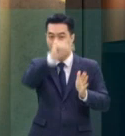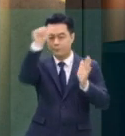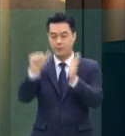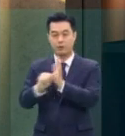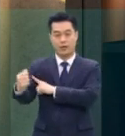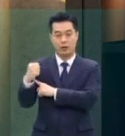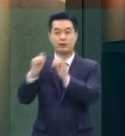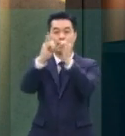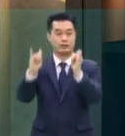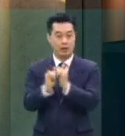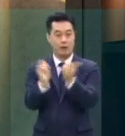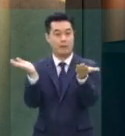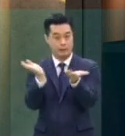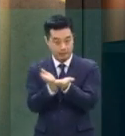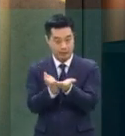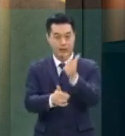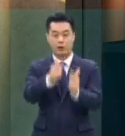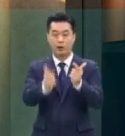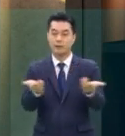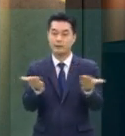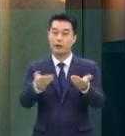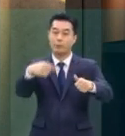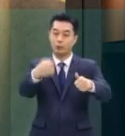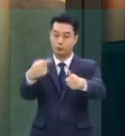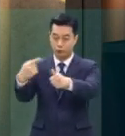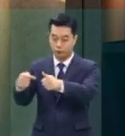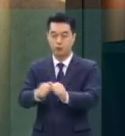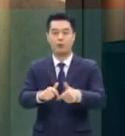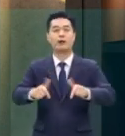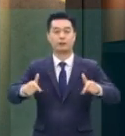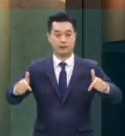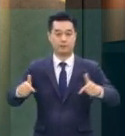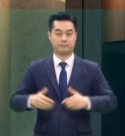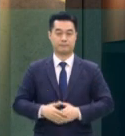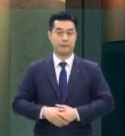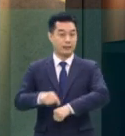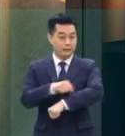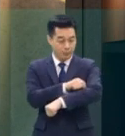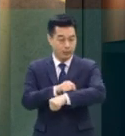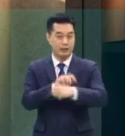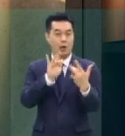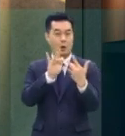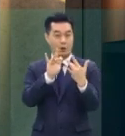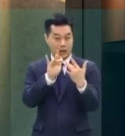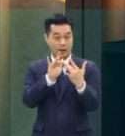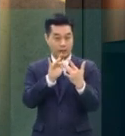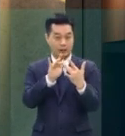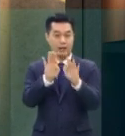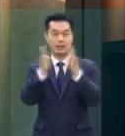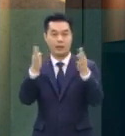역량 사회에 맞게 다양한 직업 교육도 확대 하겠읍니다 특히 온라인 중심의